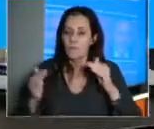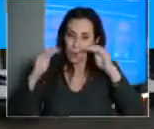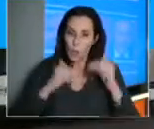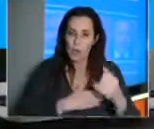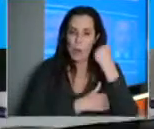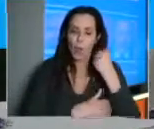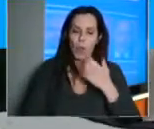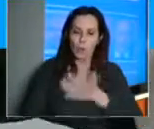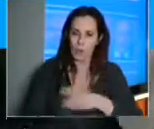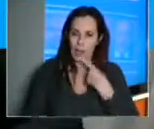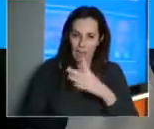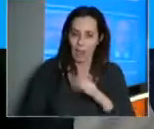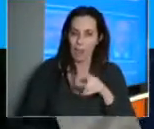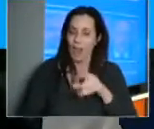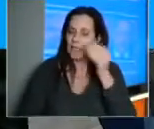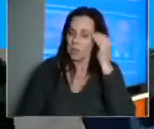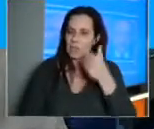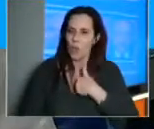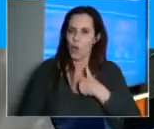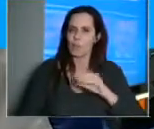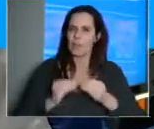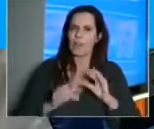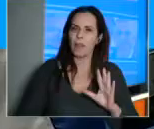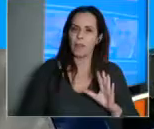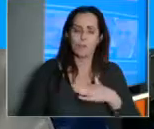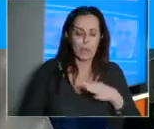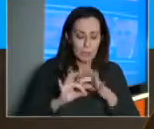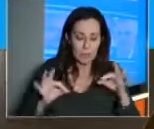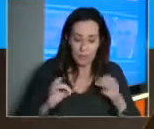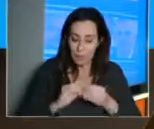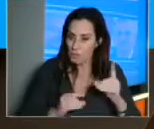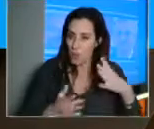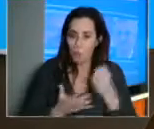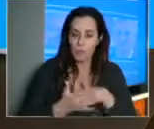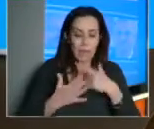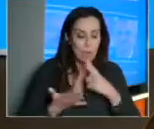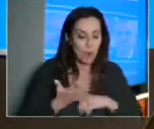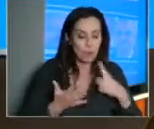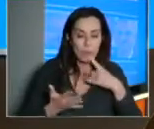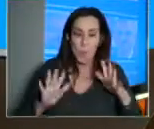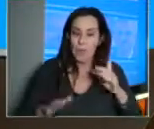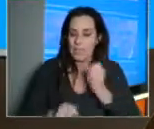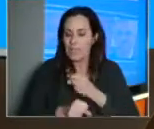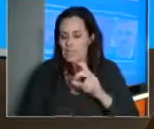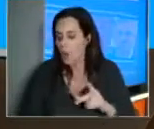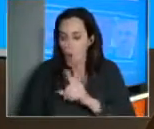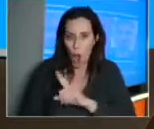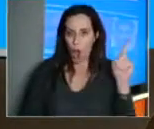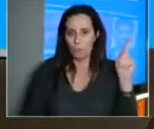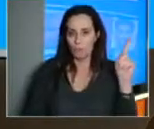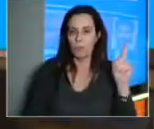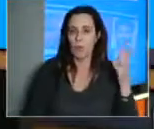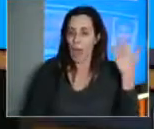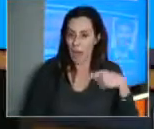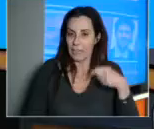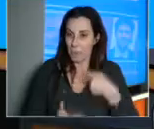כן רוצה להגיד לך, כחלון היקר, אתה מזכיר לי אותי בדיאטות, שאני מתחילה משהו וזה לא עובד, ואחרי כמה חודשים אני אומרת, אולי אני אעשה את זה עוד פעם. לא.